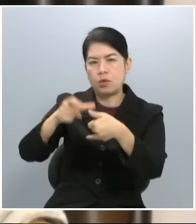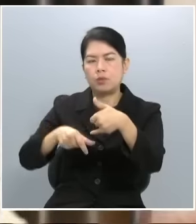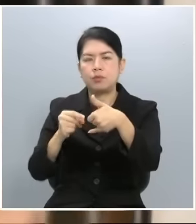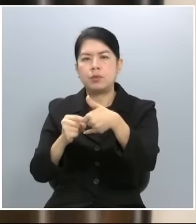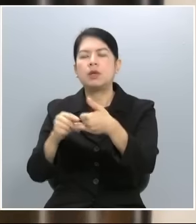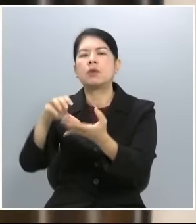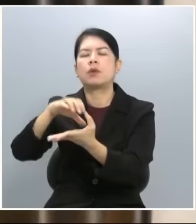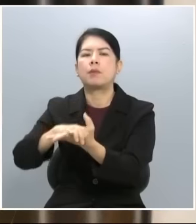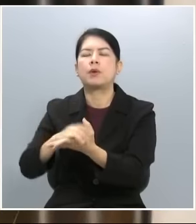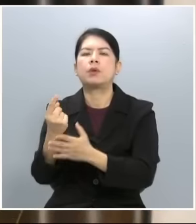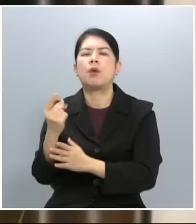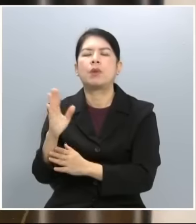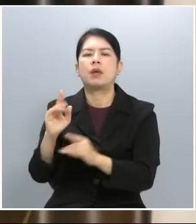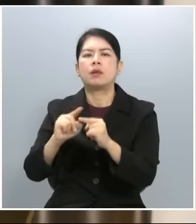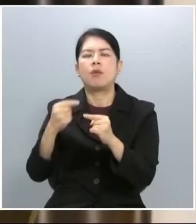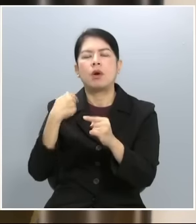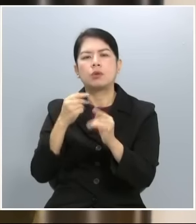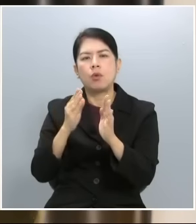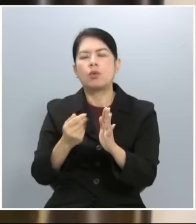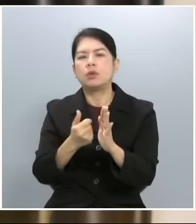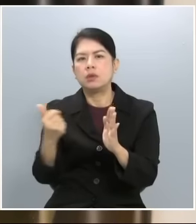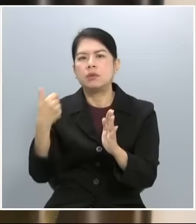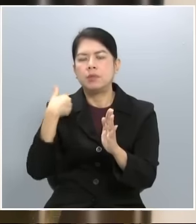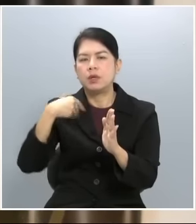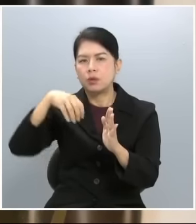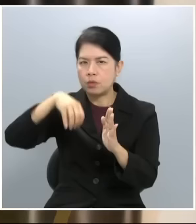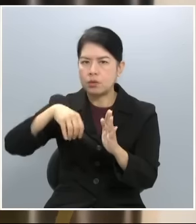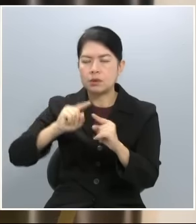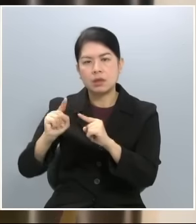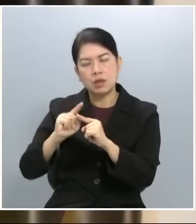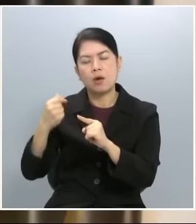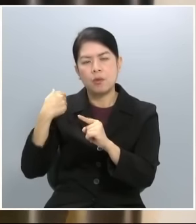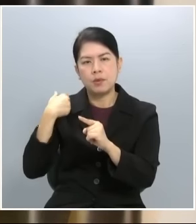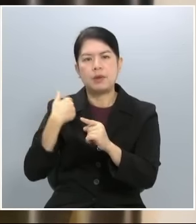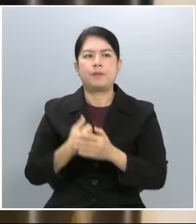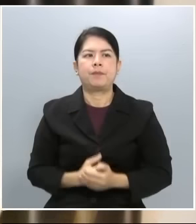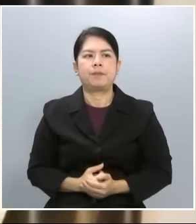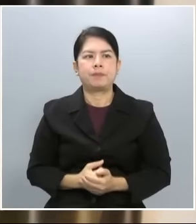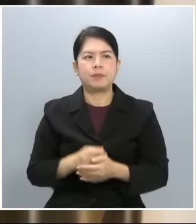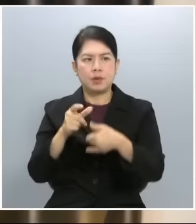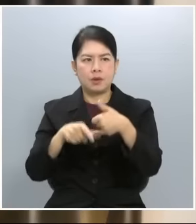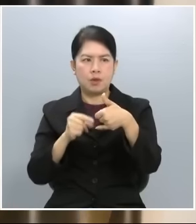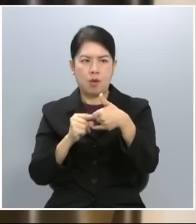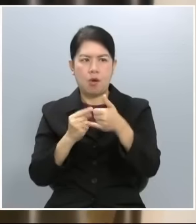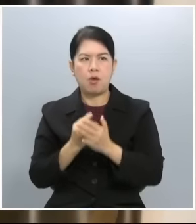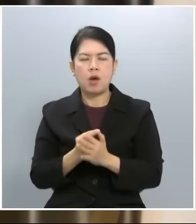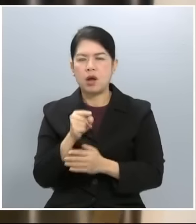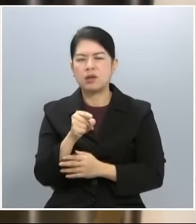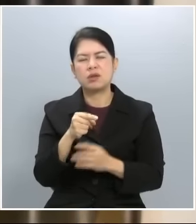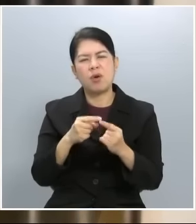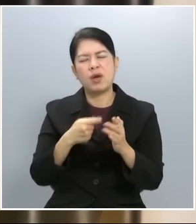อื่นๆหลายๆหรือว่าหน่วยงานอื่นที่เกี่ยวข้องอย่างเงี้ยครับคือเหตุที่พี่จูนไม่ออกมาสัมภาษณ์ก็ค่อนข้าง